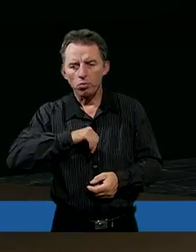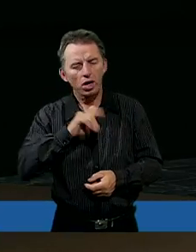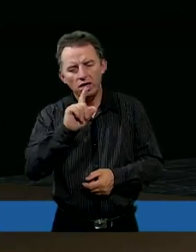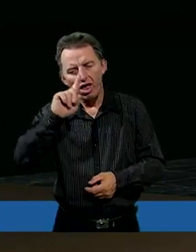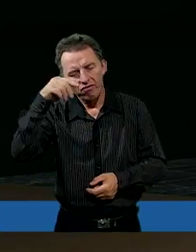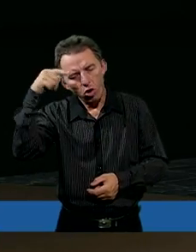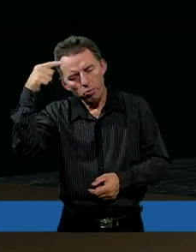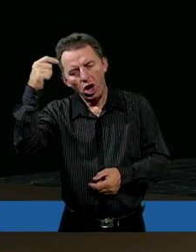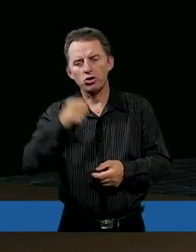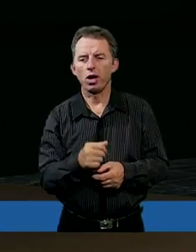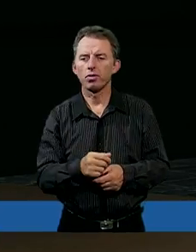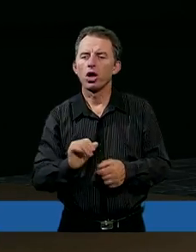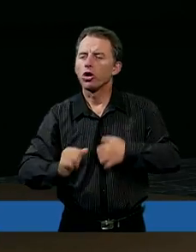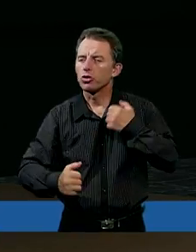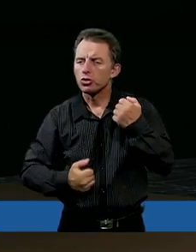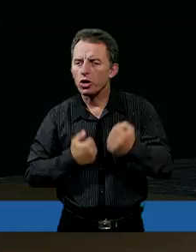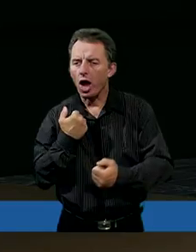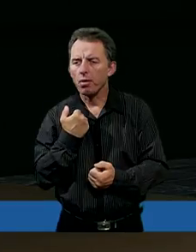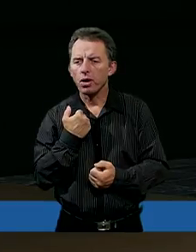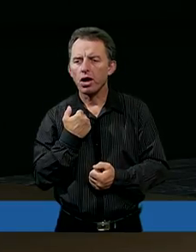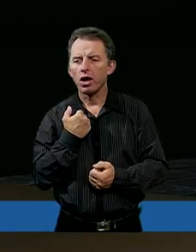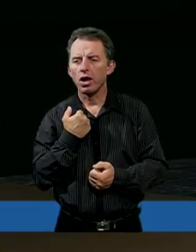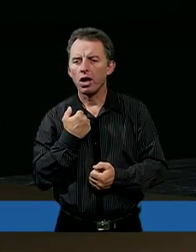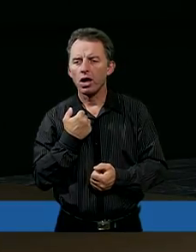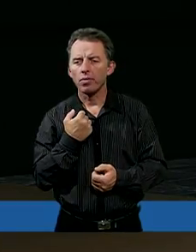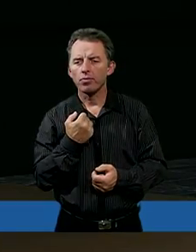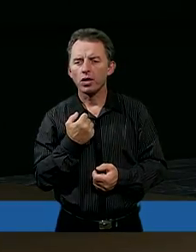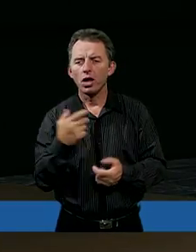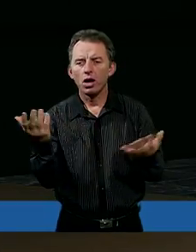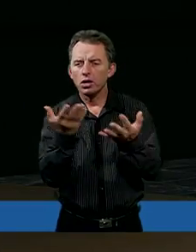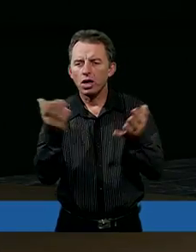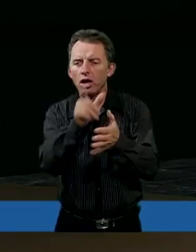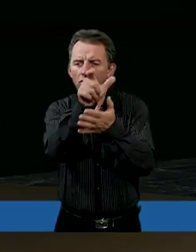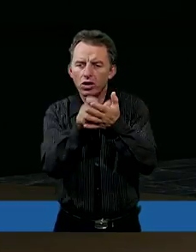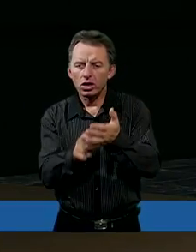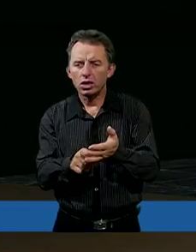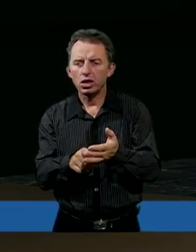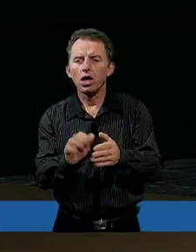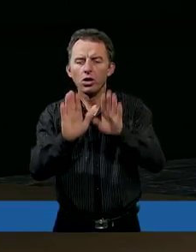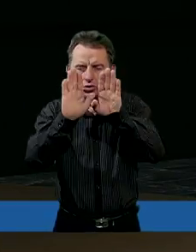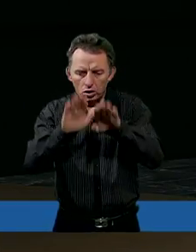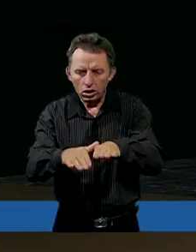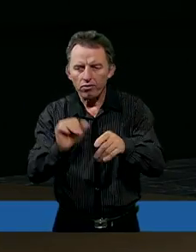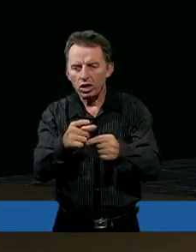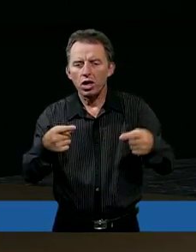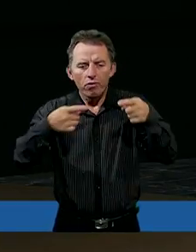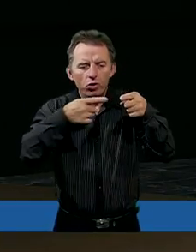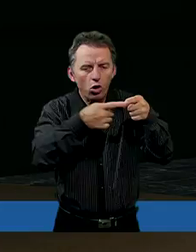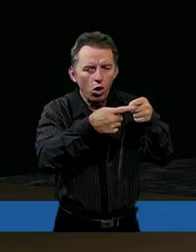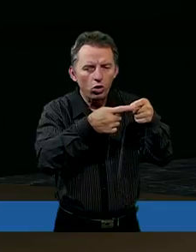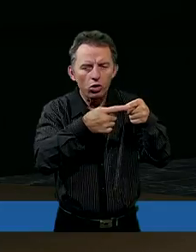nie wyobrażam, żeby wieś ta została gdzieś tak, gdzieś w takim kątku.